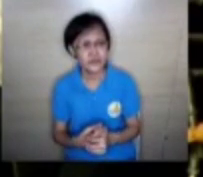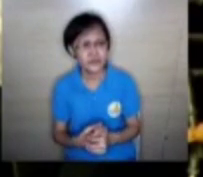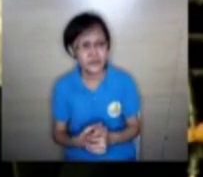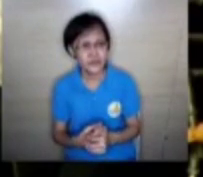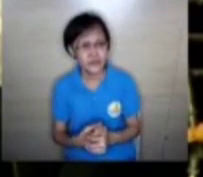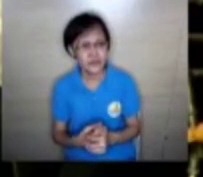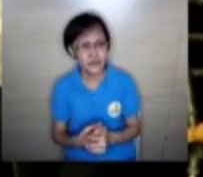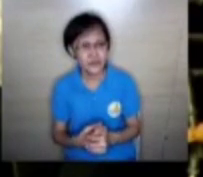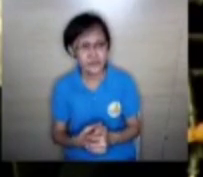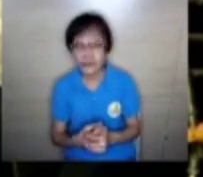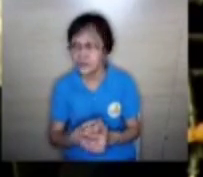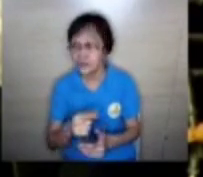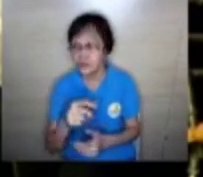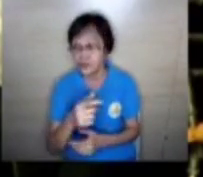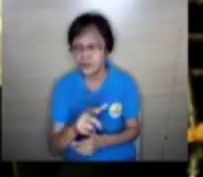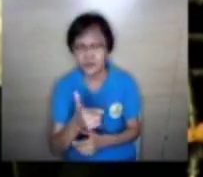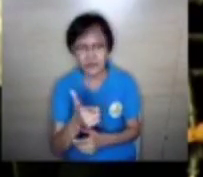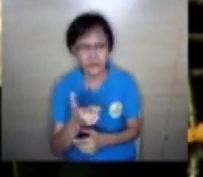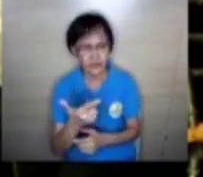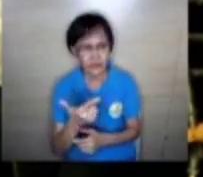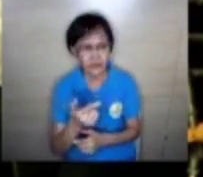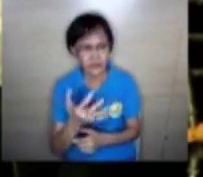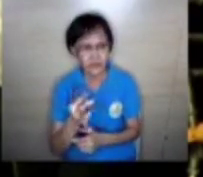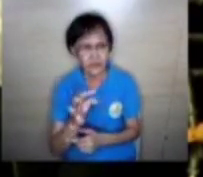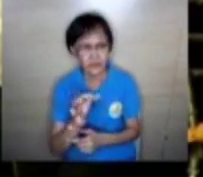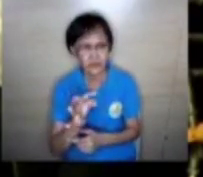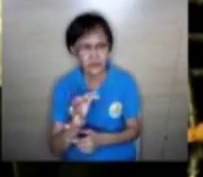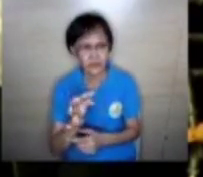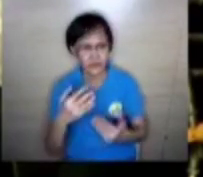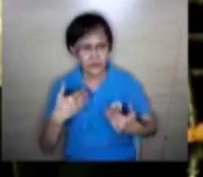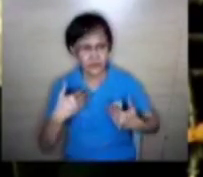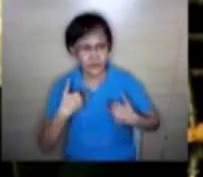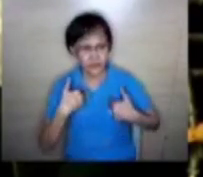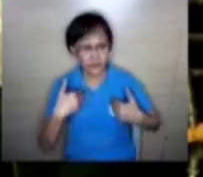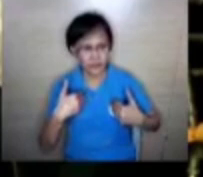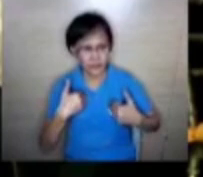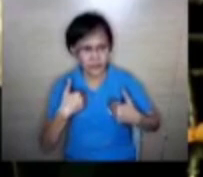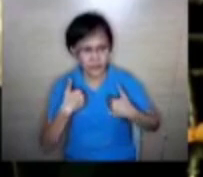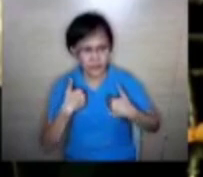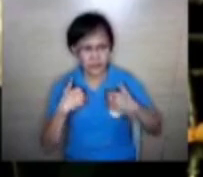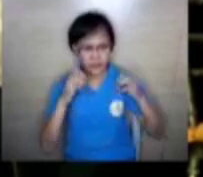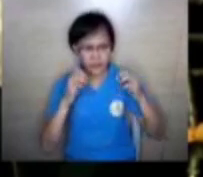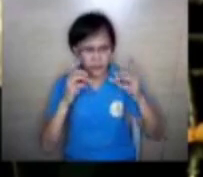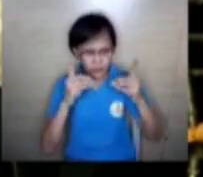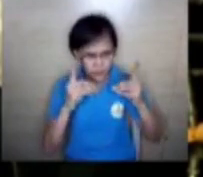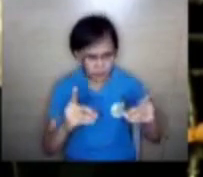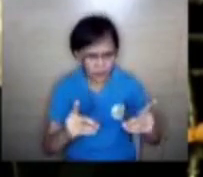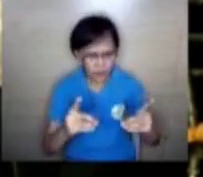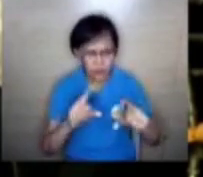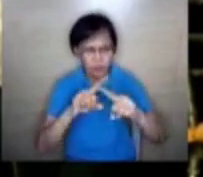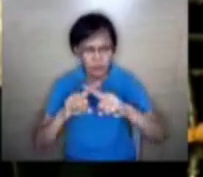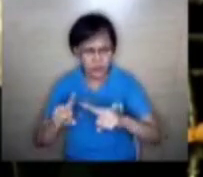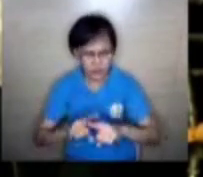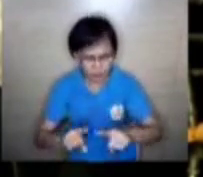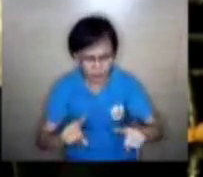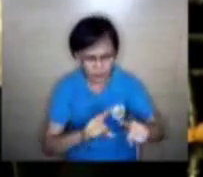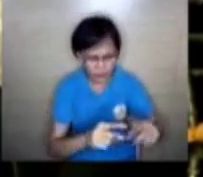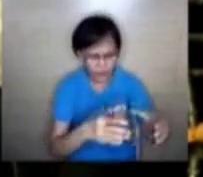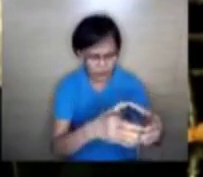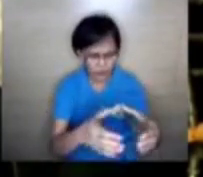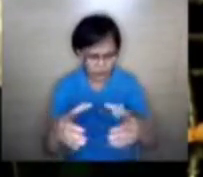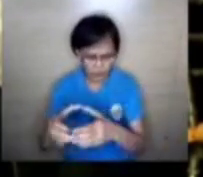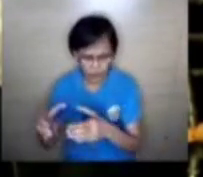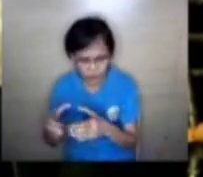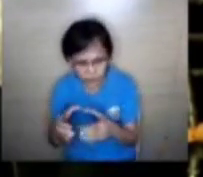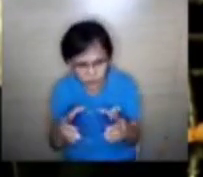Noong 2019, sa unang pagkakataon, sumailalim tayo sa proseso ng accreditation ng mga iba't ibang samahan. At sila po